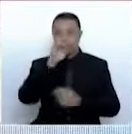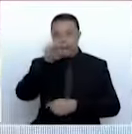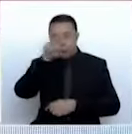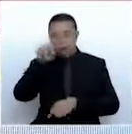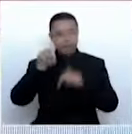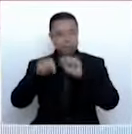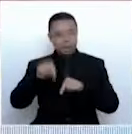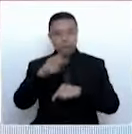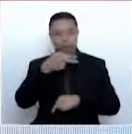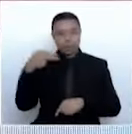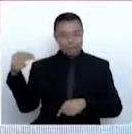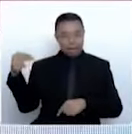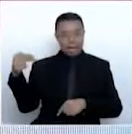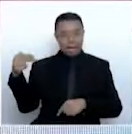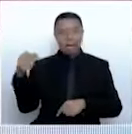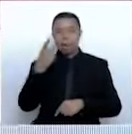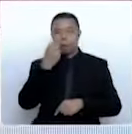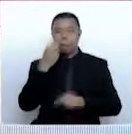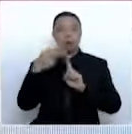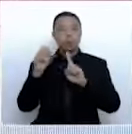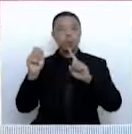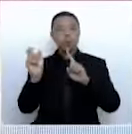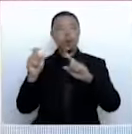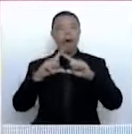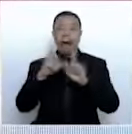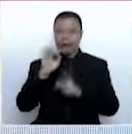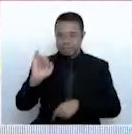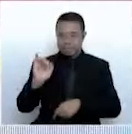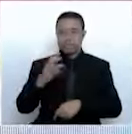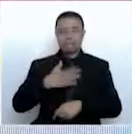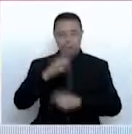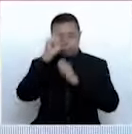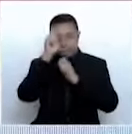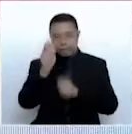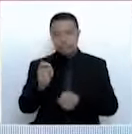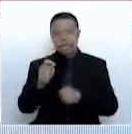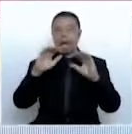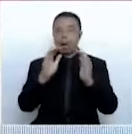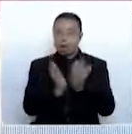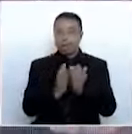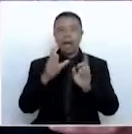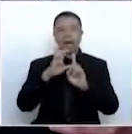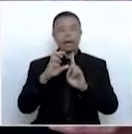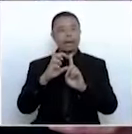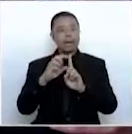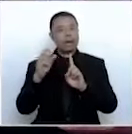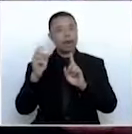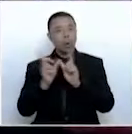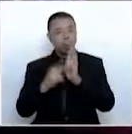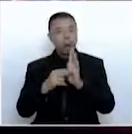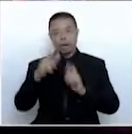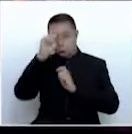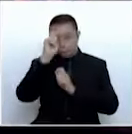Bawaslu Republik Indonesia, Bapak Fuadi. Yang saya hormati anggota Dewan Kehormatan